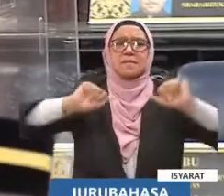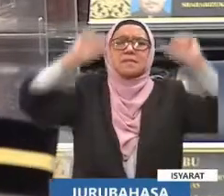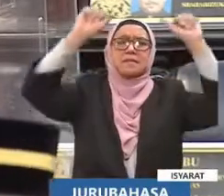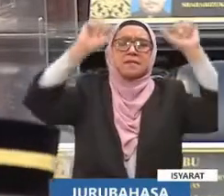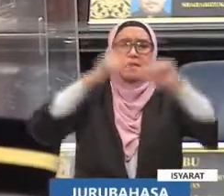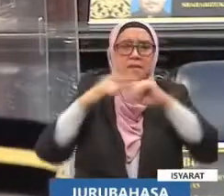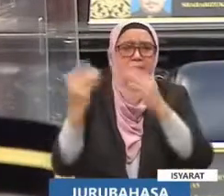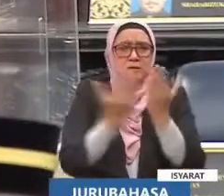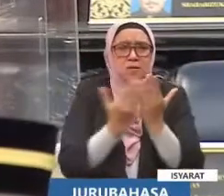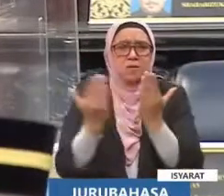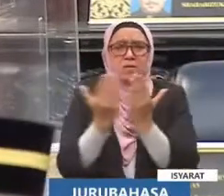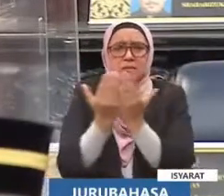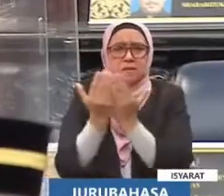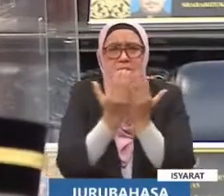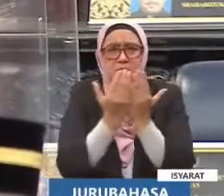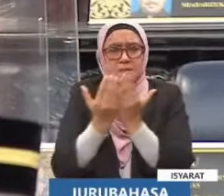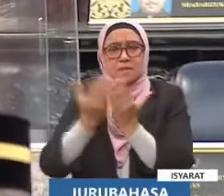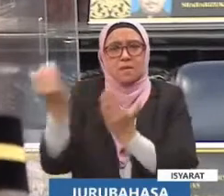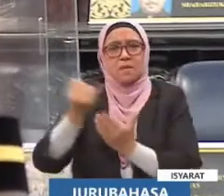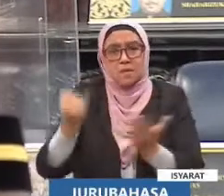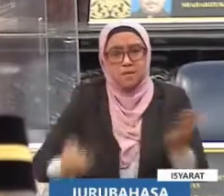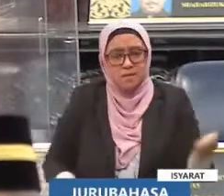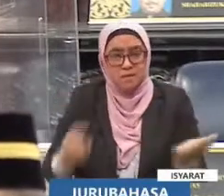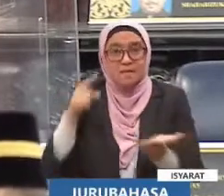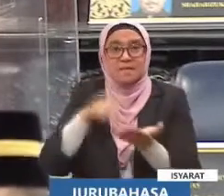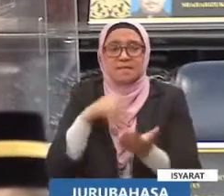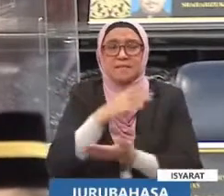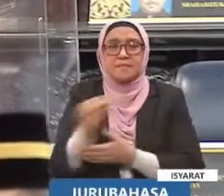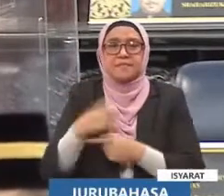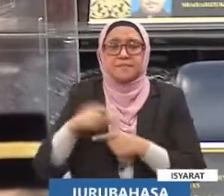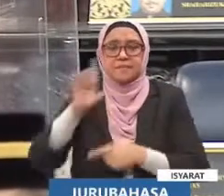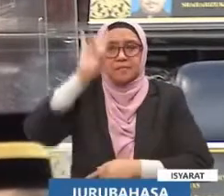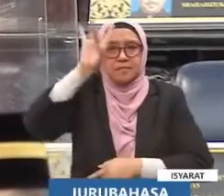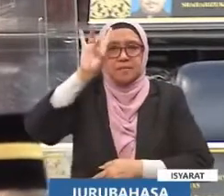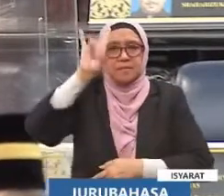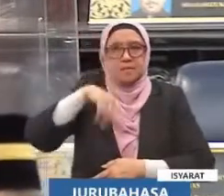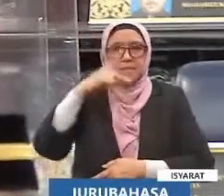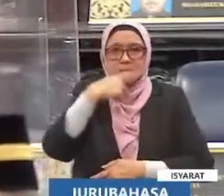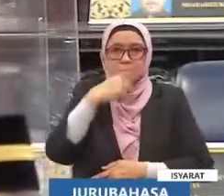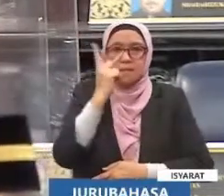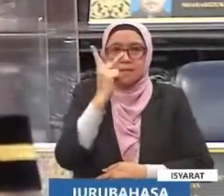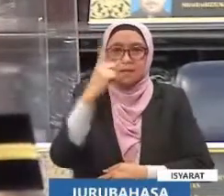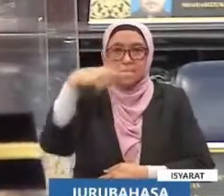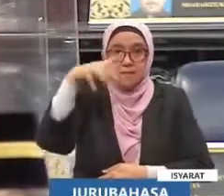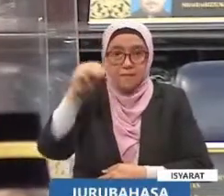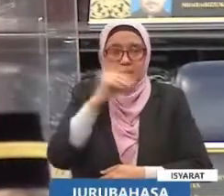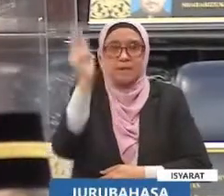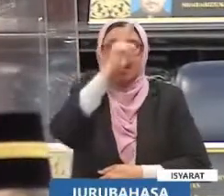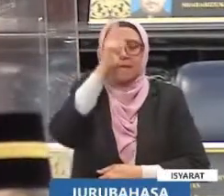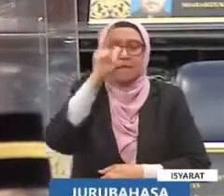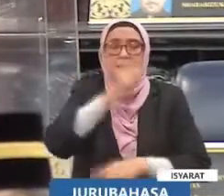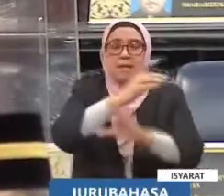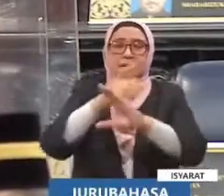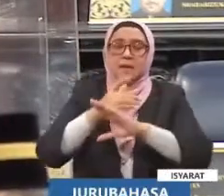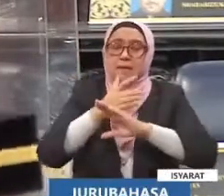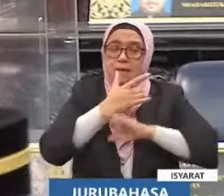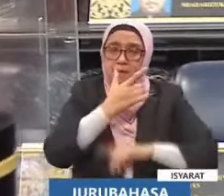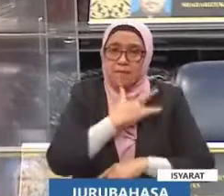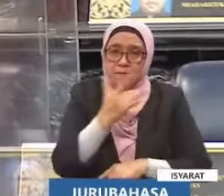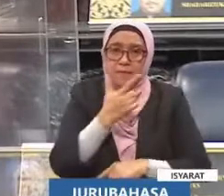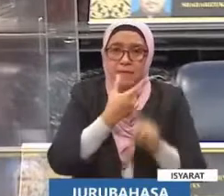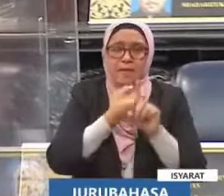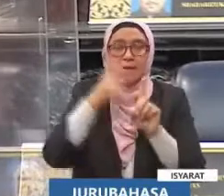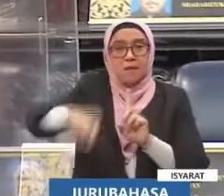cpm f sama saban kerajaan yang padahal ini yang pria cerita rakyat akan senantiasa membawa melihat